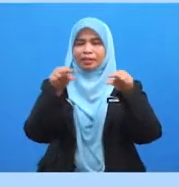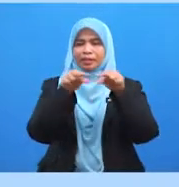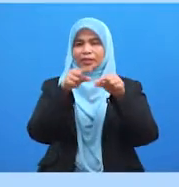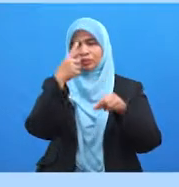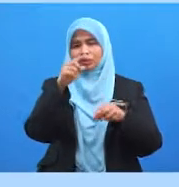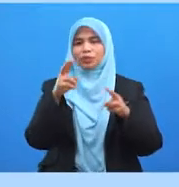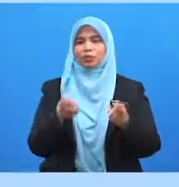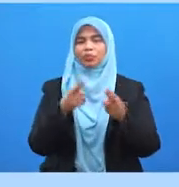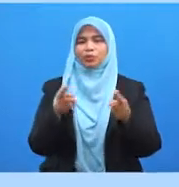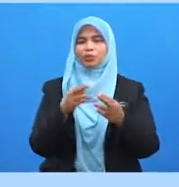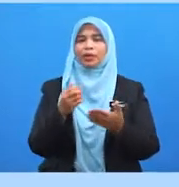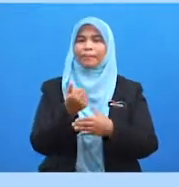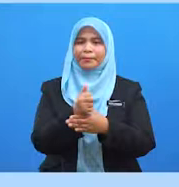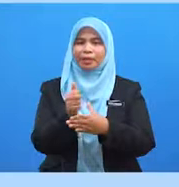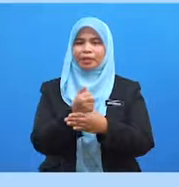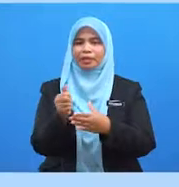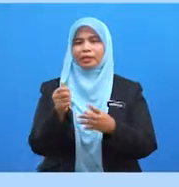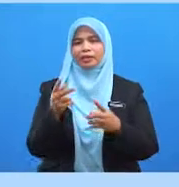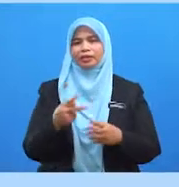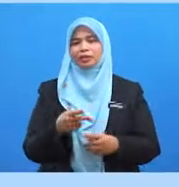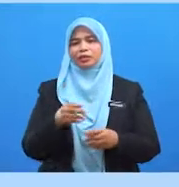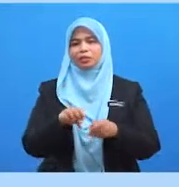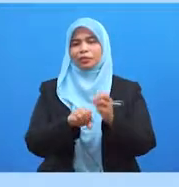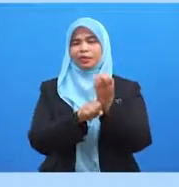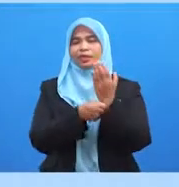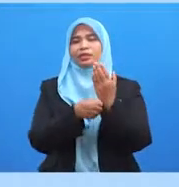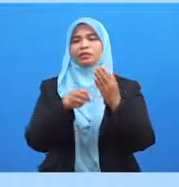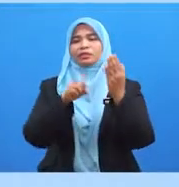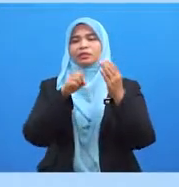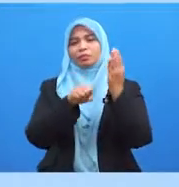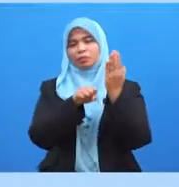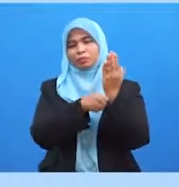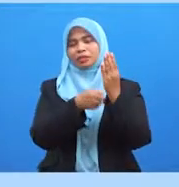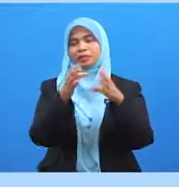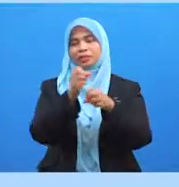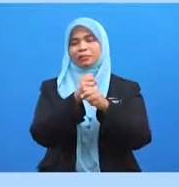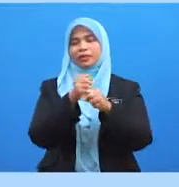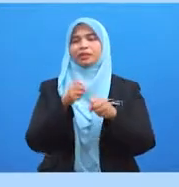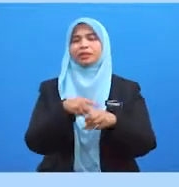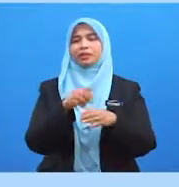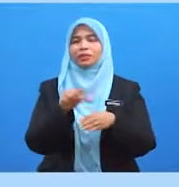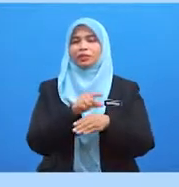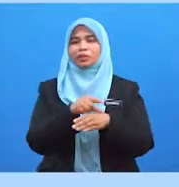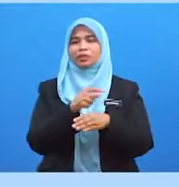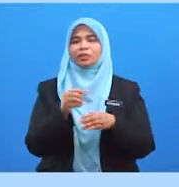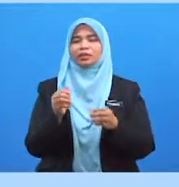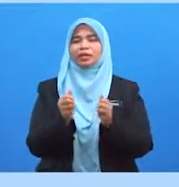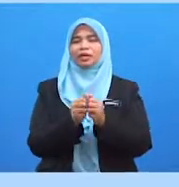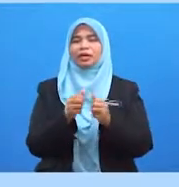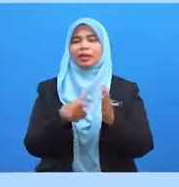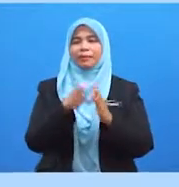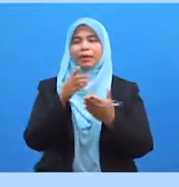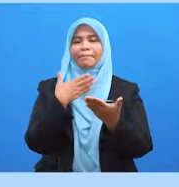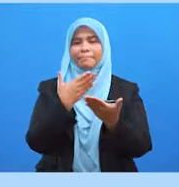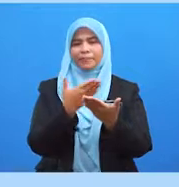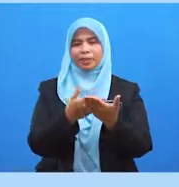mengagih sumber yang terbatas supaya sumber dapat digunakan secara cekap untuk memperoleh hasil